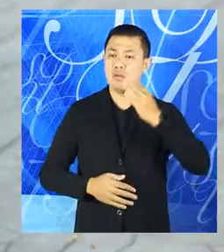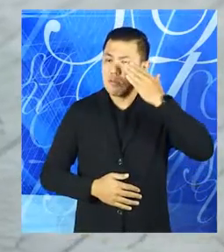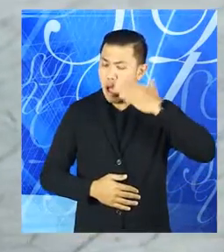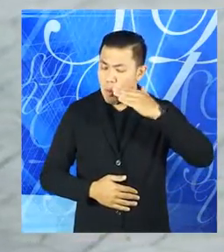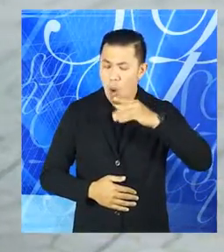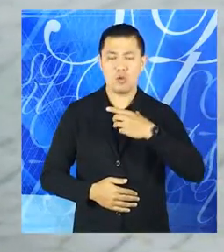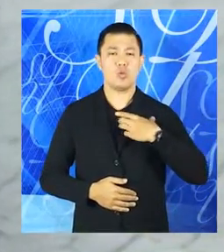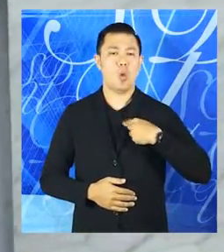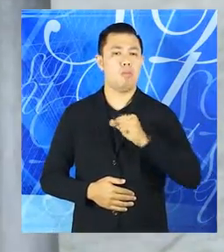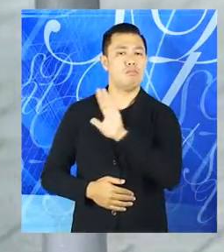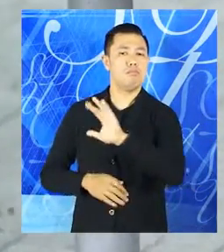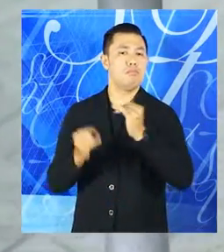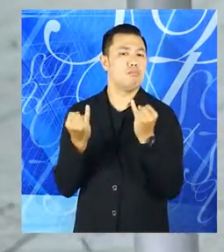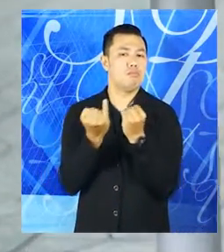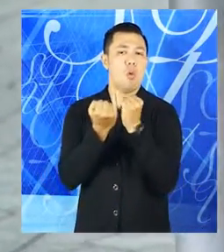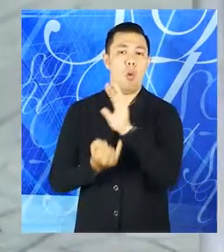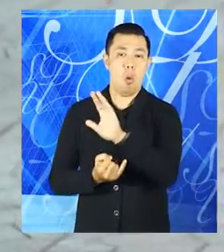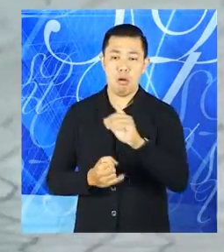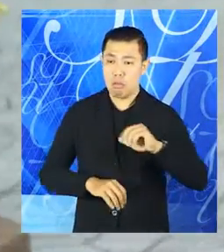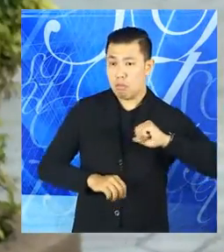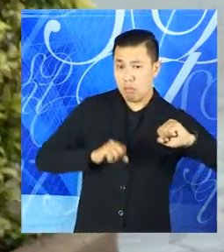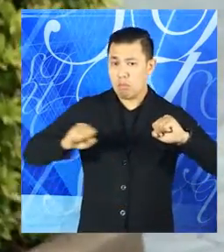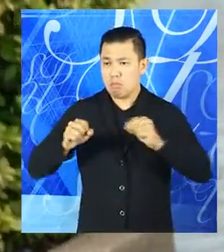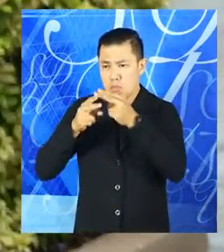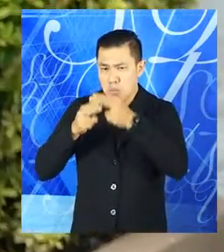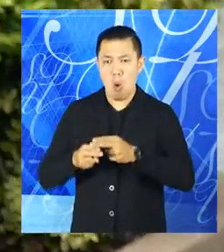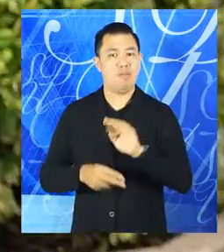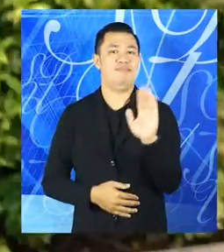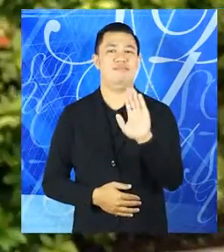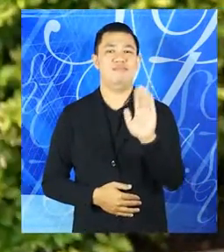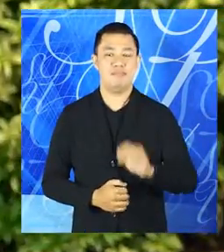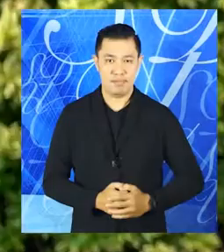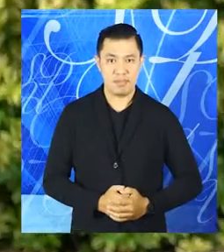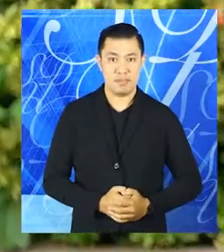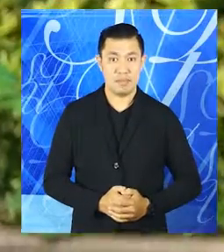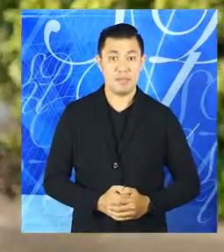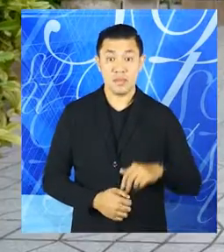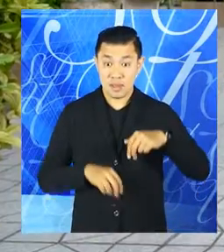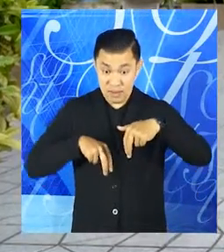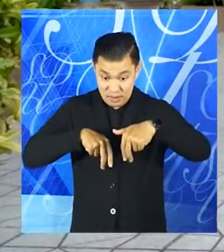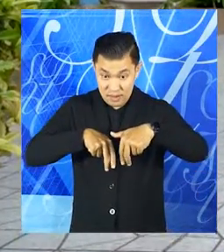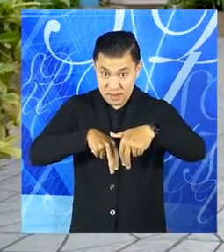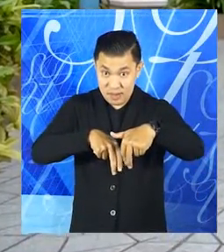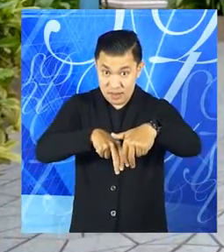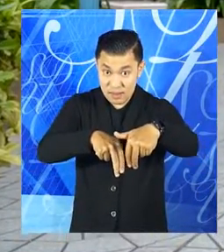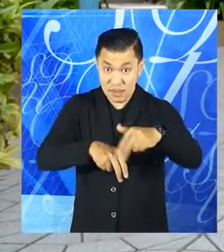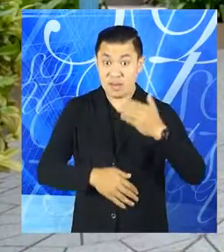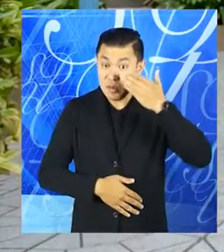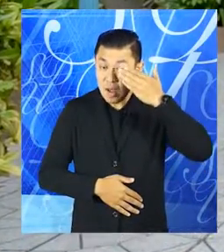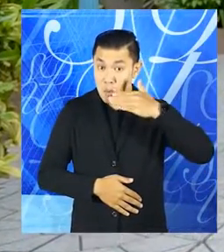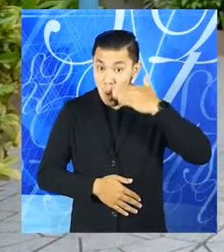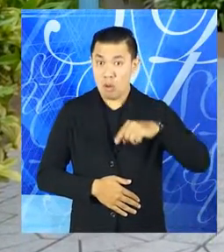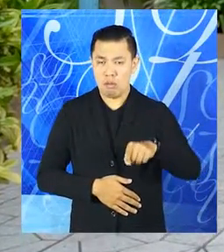คนตาบอดถนัดไม่เจาะจงว่าต้องเป็นซ้ายหรือขวาเท่านั้นการเดินเมื่อเดินไปกับคนตาบ